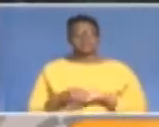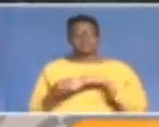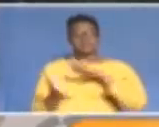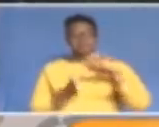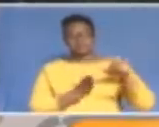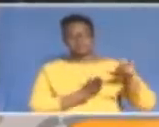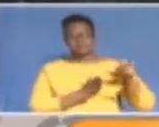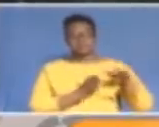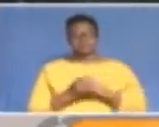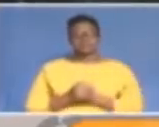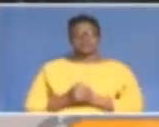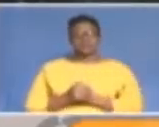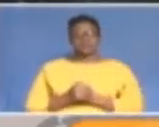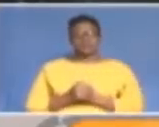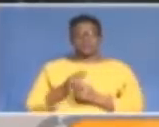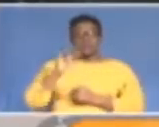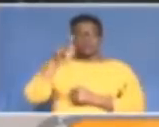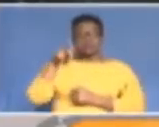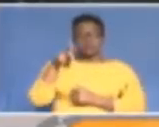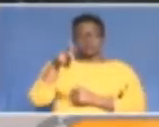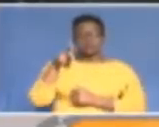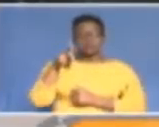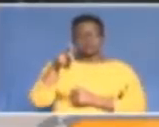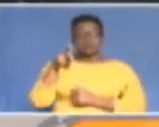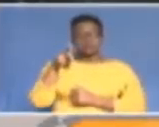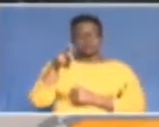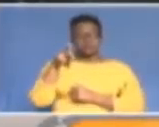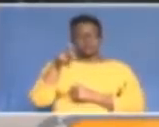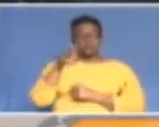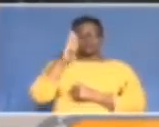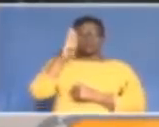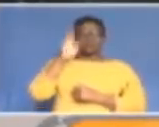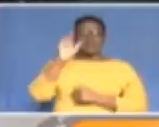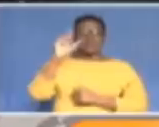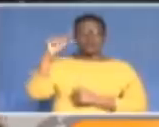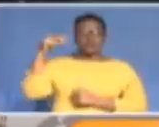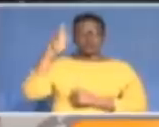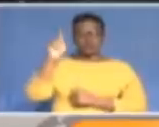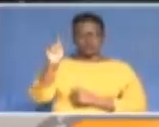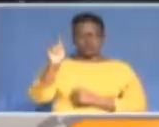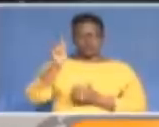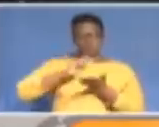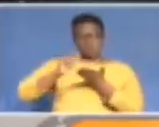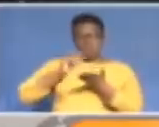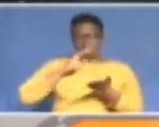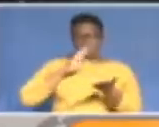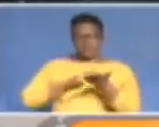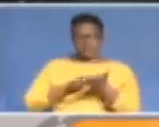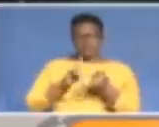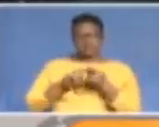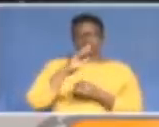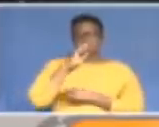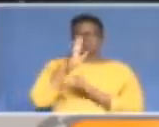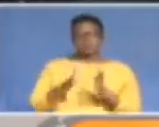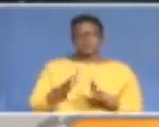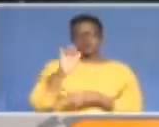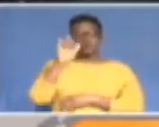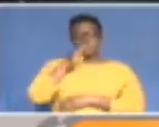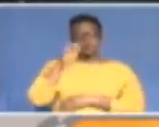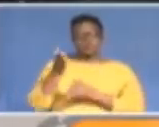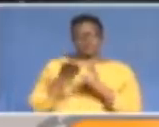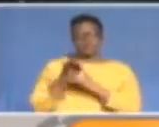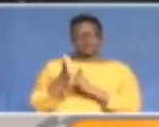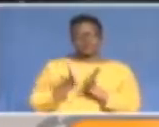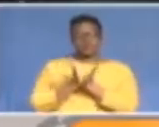Nao ya kijiri mbunge wa Belgut Nelson Koech sasa amemwandikia spika wa bunge Justin Muturi kupitia afisi ya kiongozi wa wengi bungeni Aden Duale